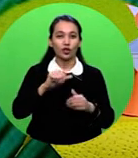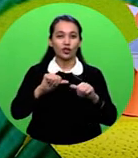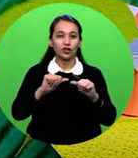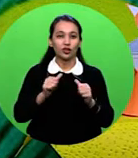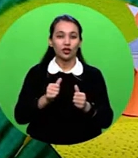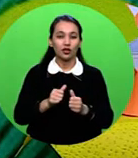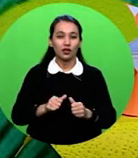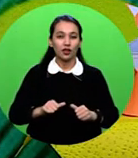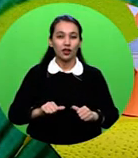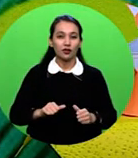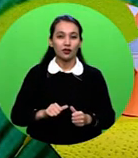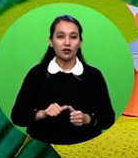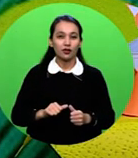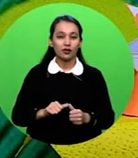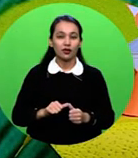shaklidan figurali